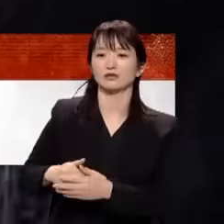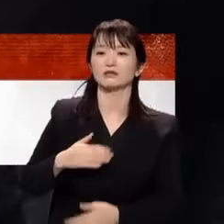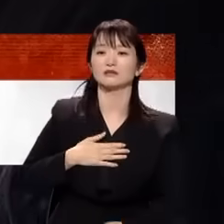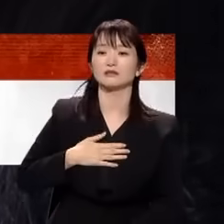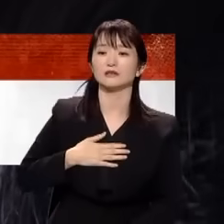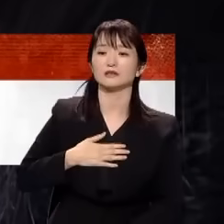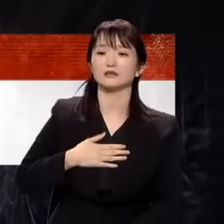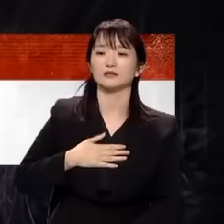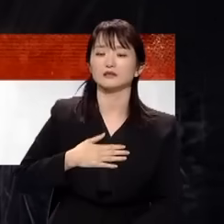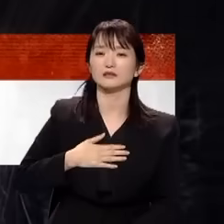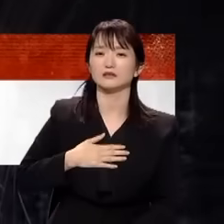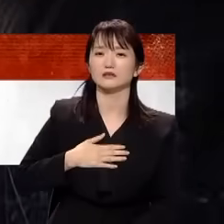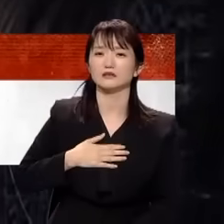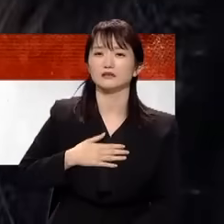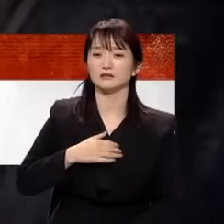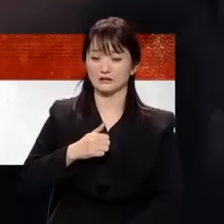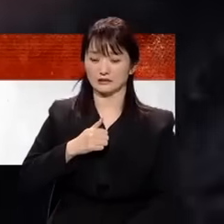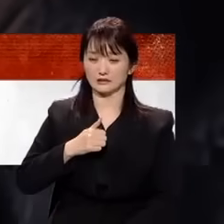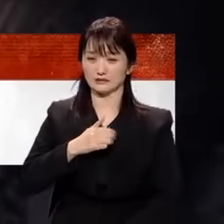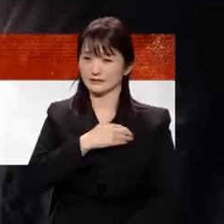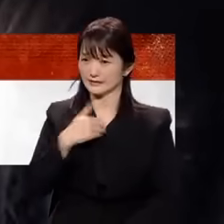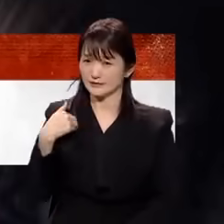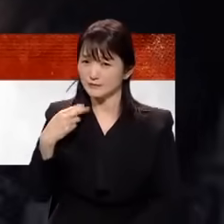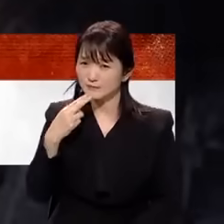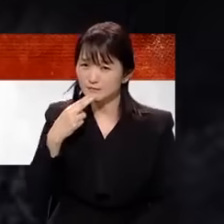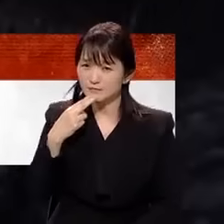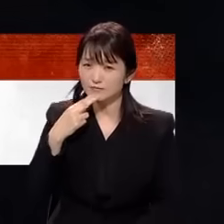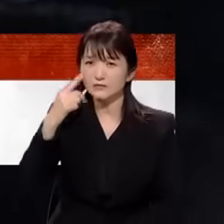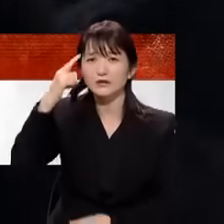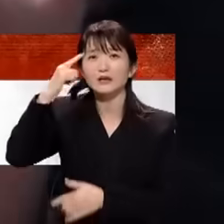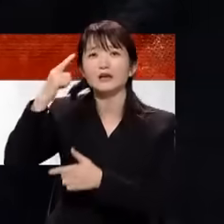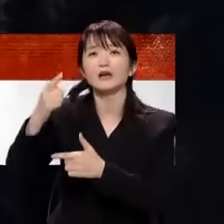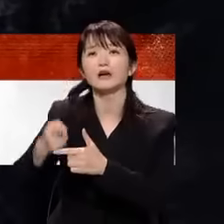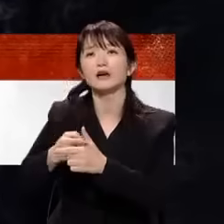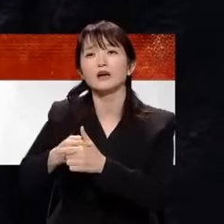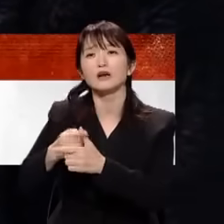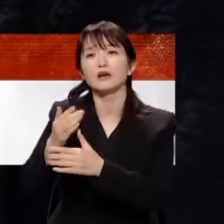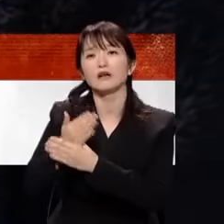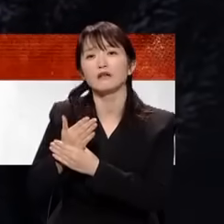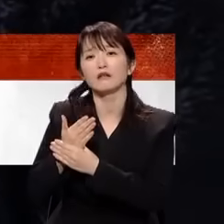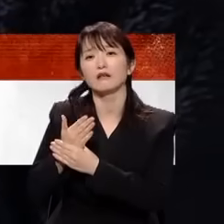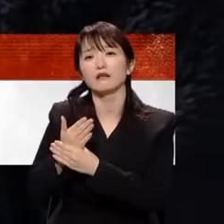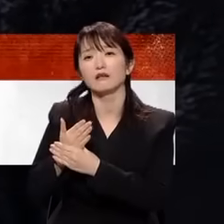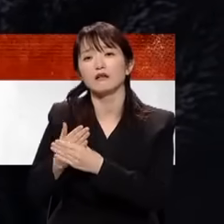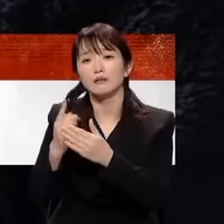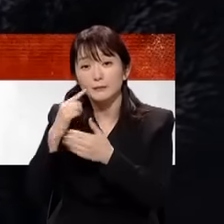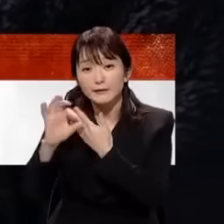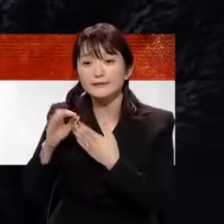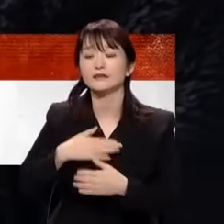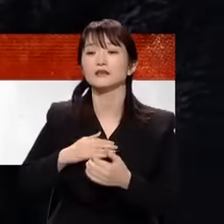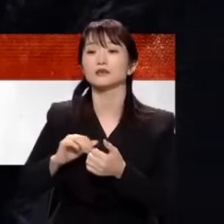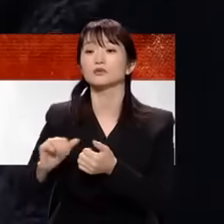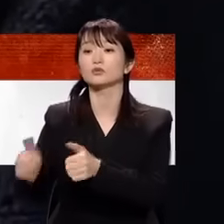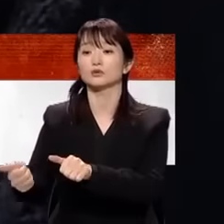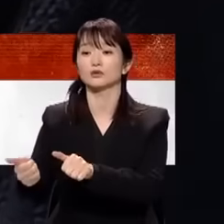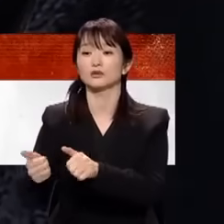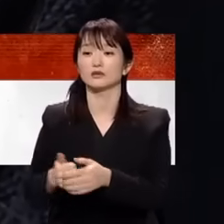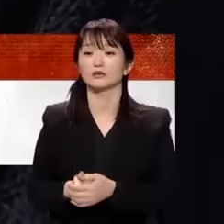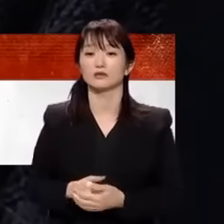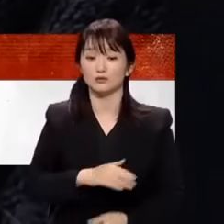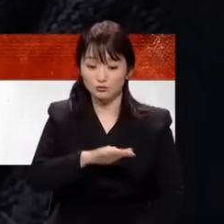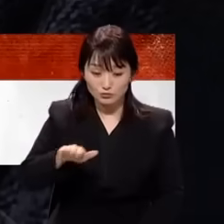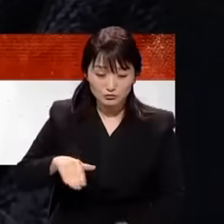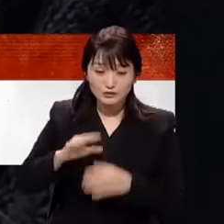자신도 없어지고 의욕도 없어지고 만약에 내가 죽었으면 내가 우리